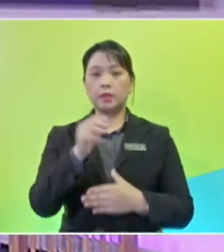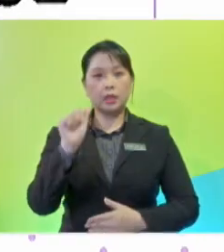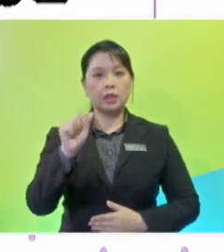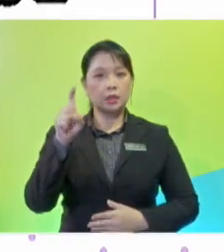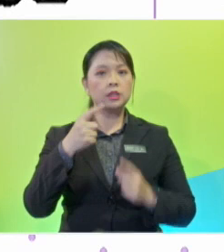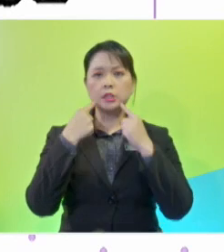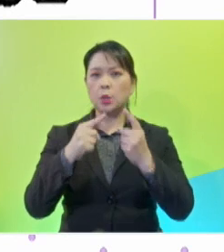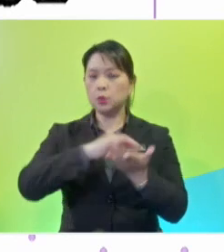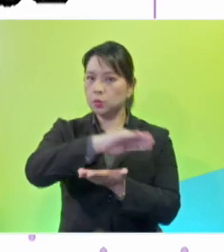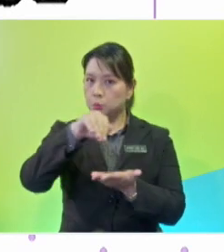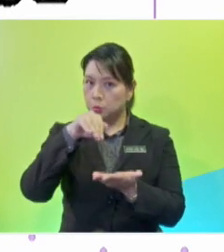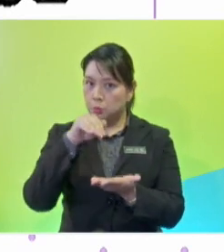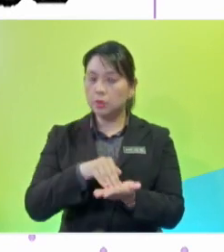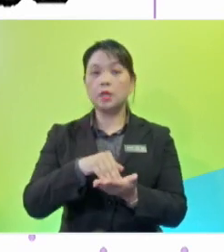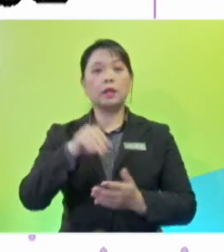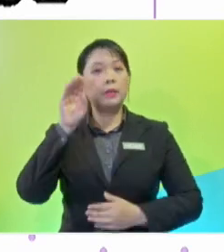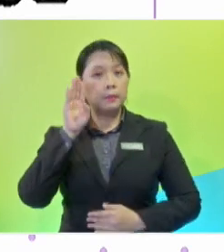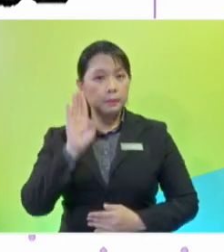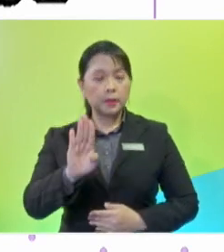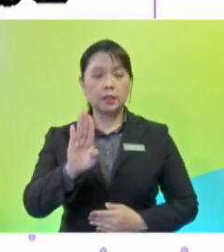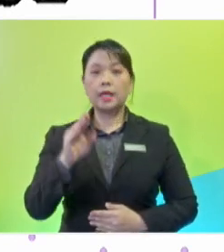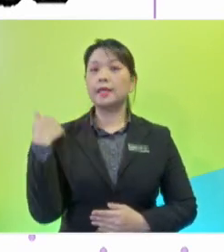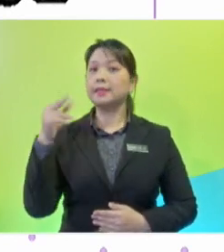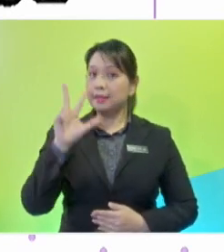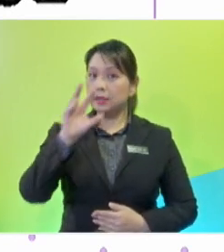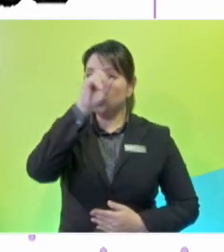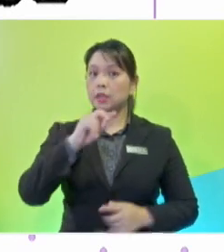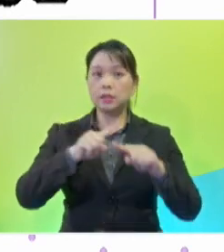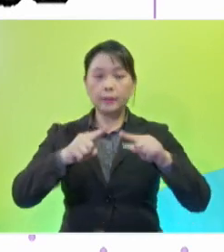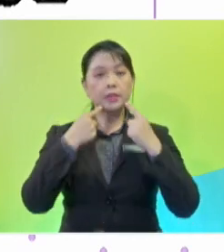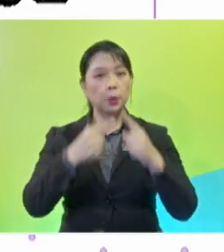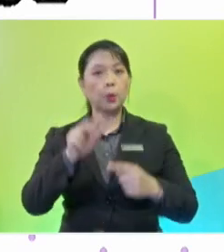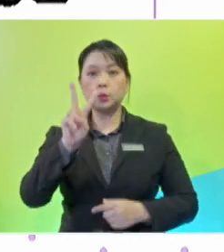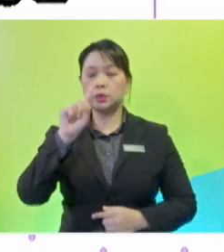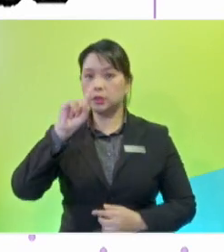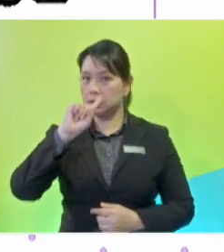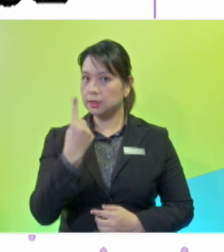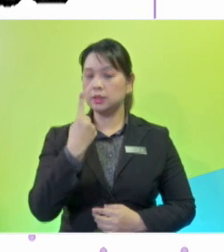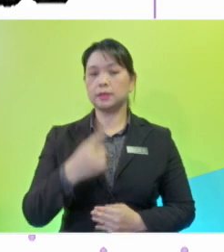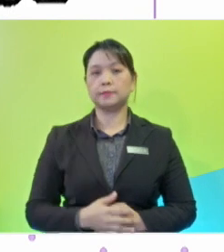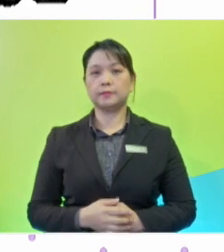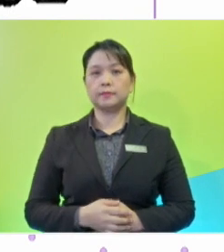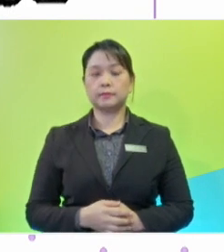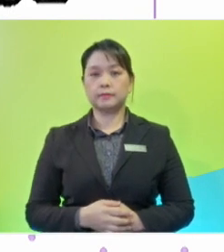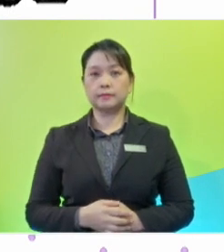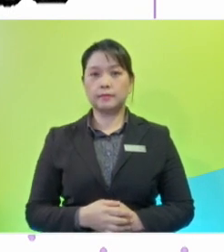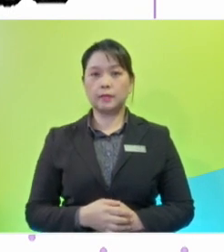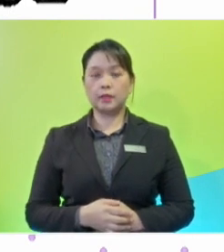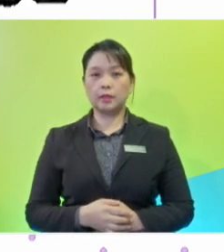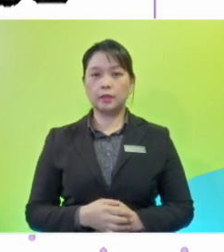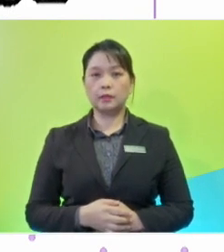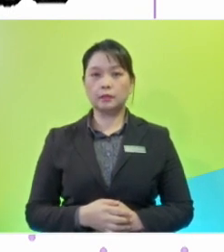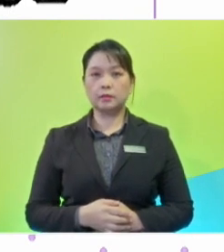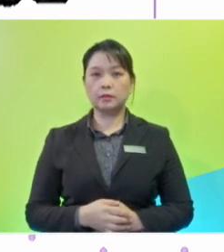B itu ada tiga soal tapi belajar tuh jawab dua saja so untuk kita ada 2 jam 30 menit dan bahagia